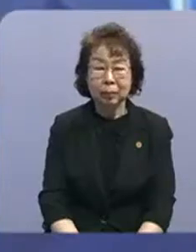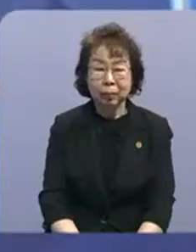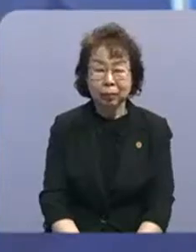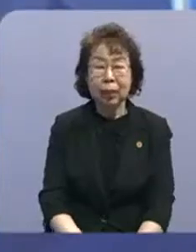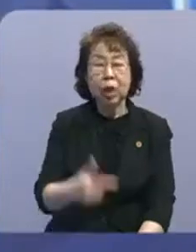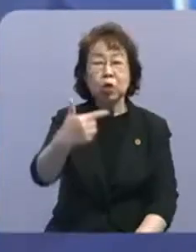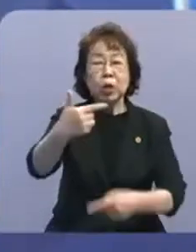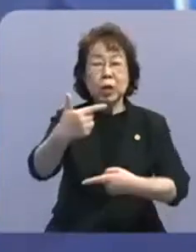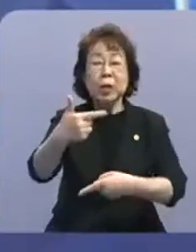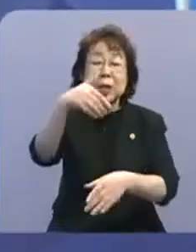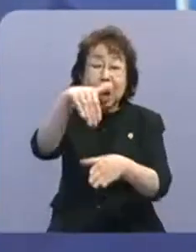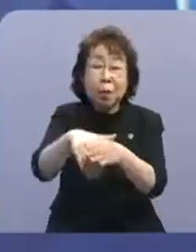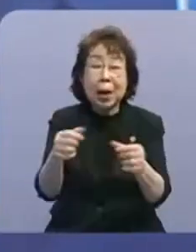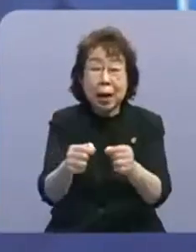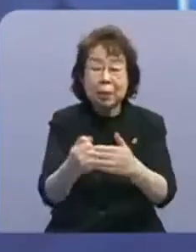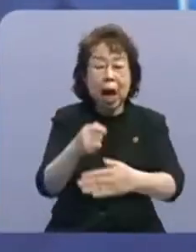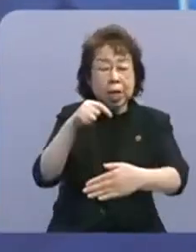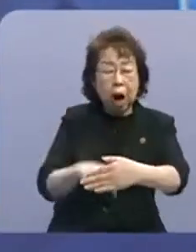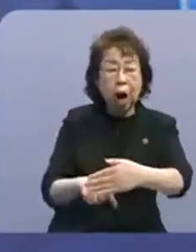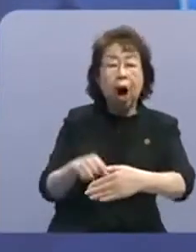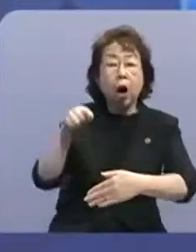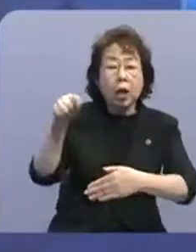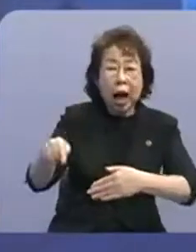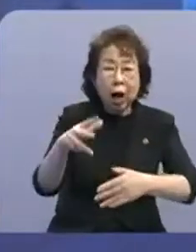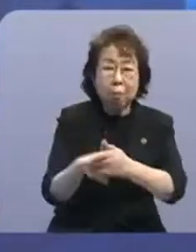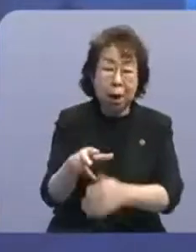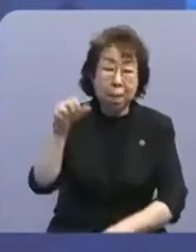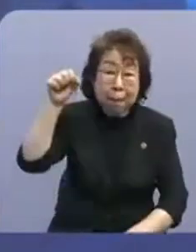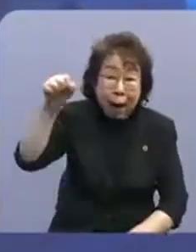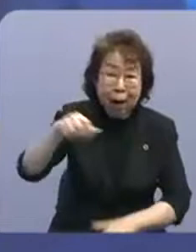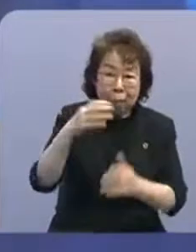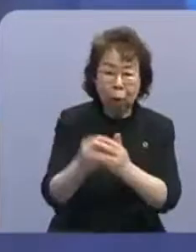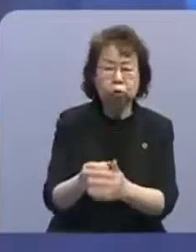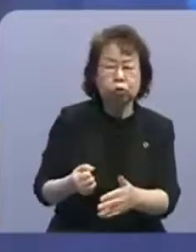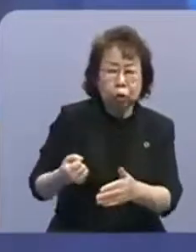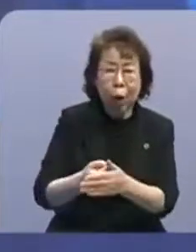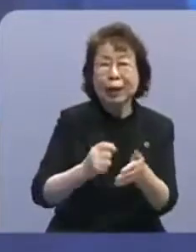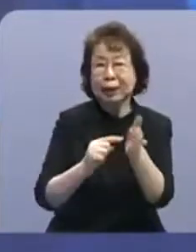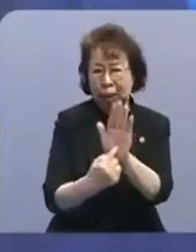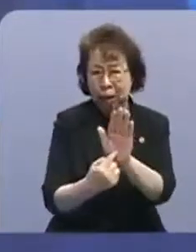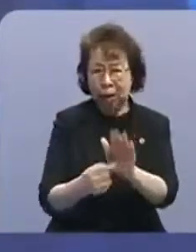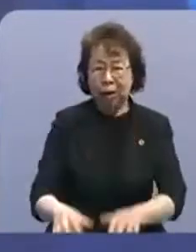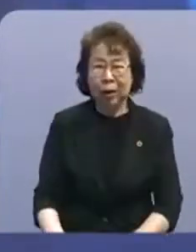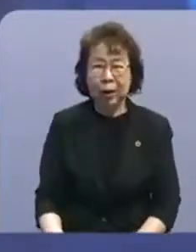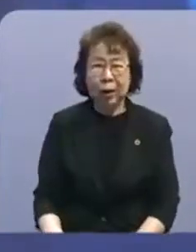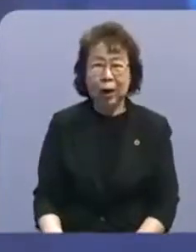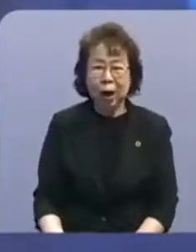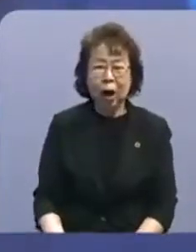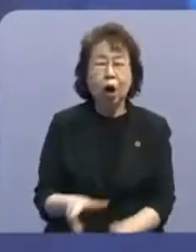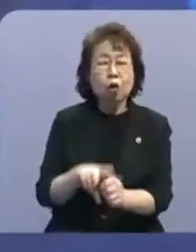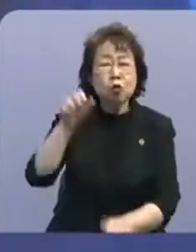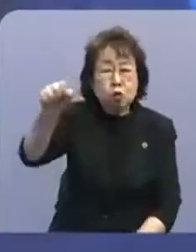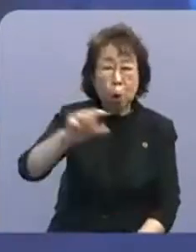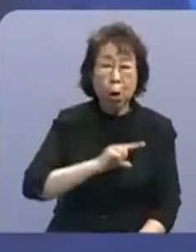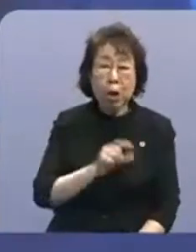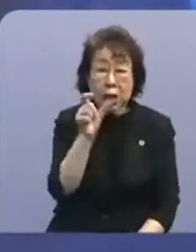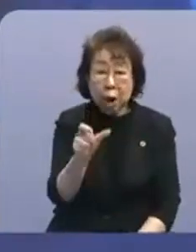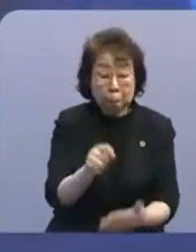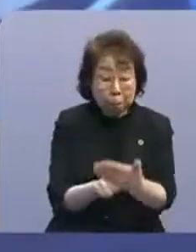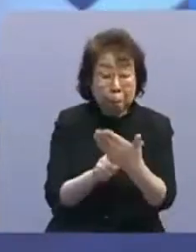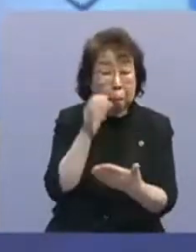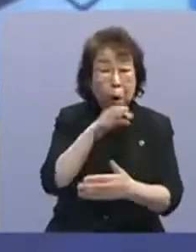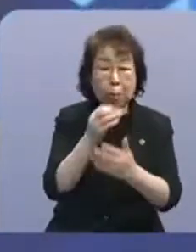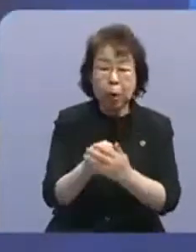6일 3방 선거를 앞두고 여야가 광역의원 비례대표를 모두 확정했습니다 그런데 후보 명단을 살펴보면